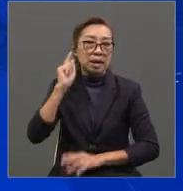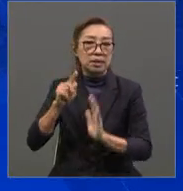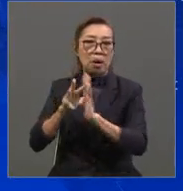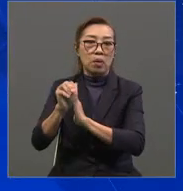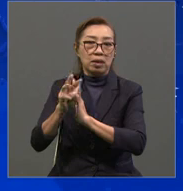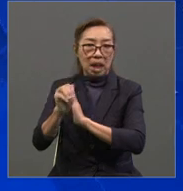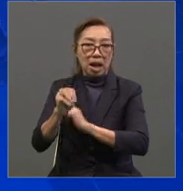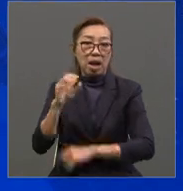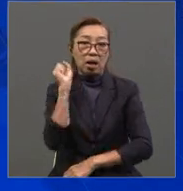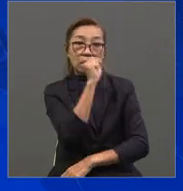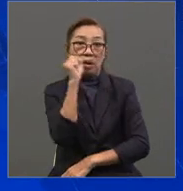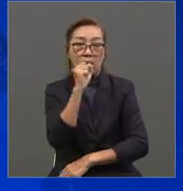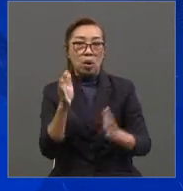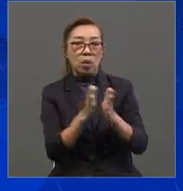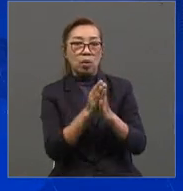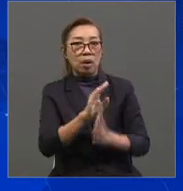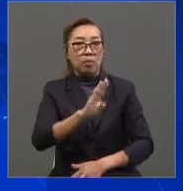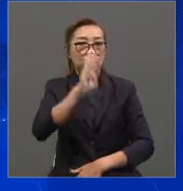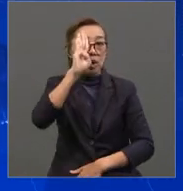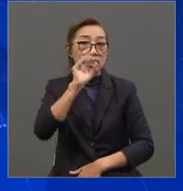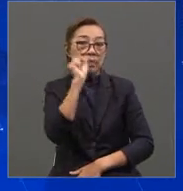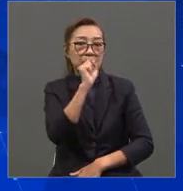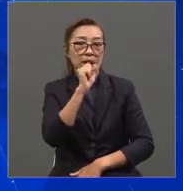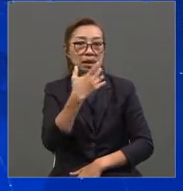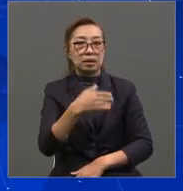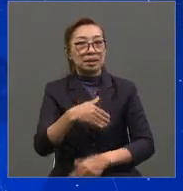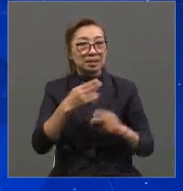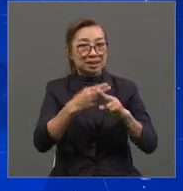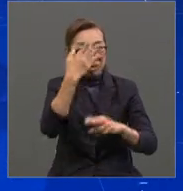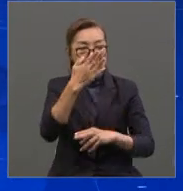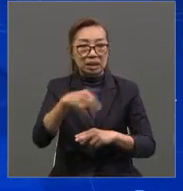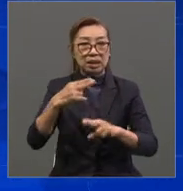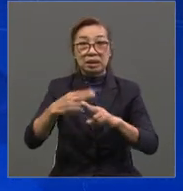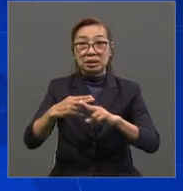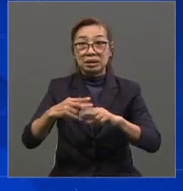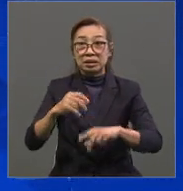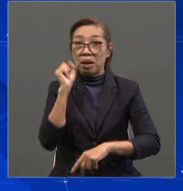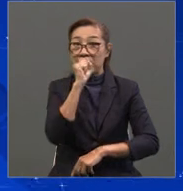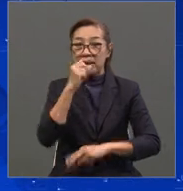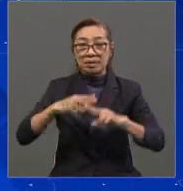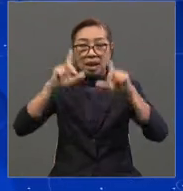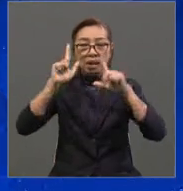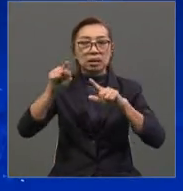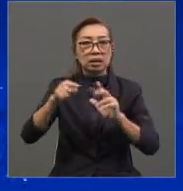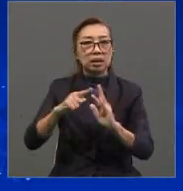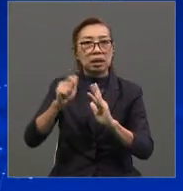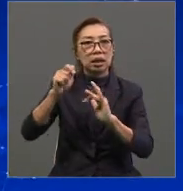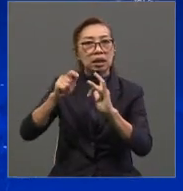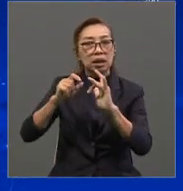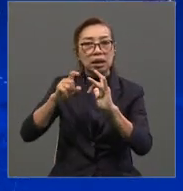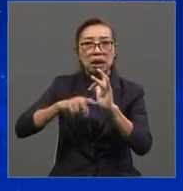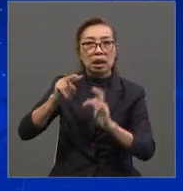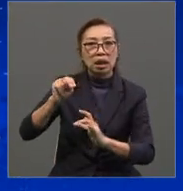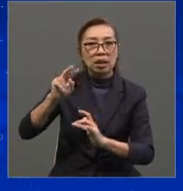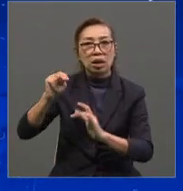ออก Singleกับค่ายสวัสดีEntertainmentมีเพลงดังก็คือเอิ้นน้องไซม่อนนึ่งแล้วก็มีโอกาสร่วมงานกับ